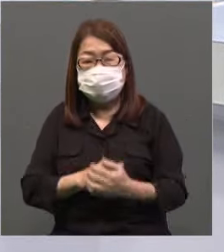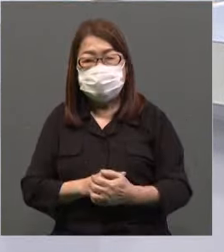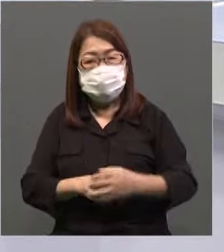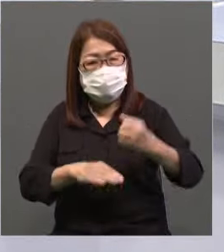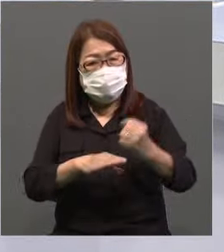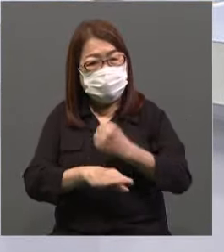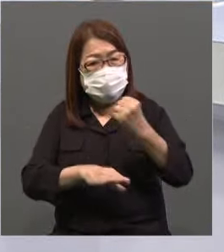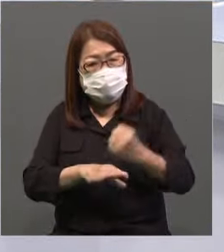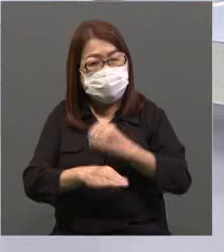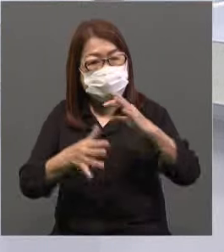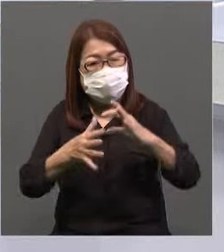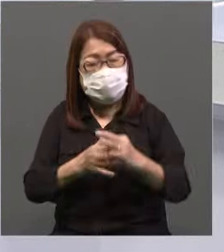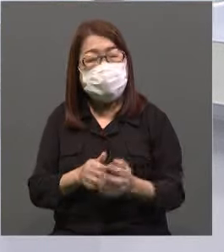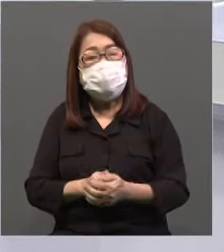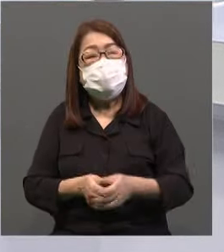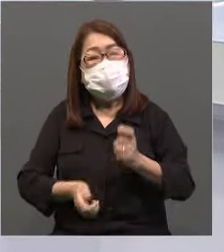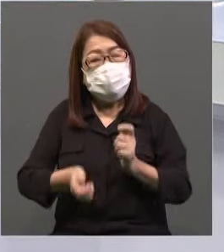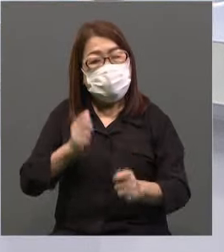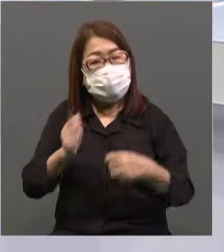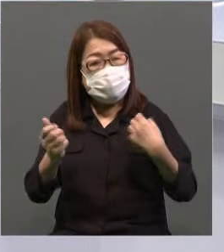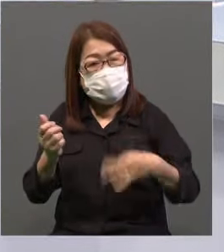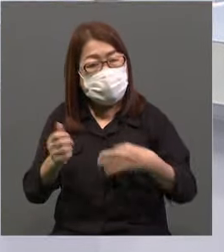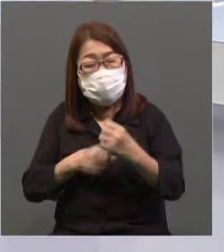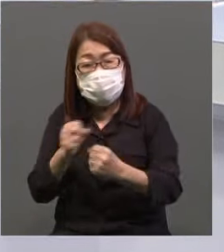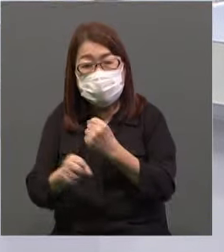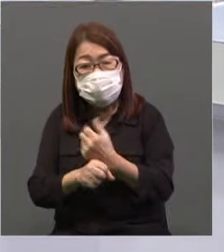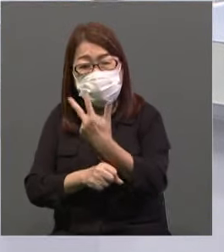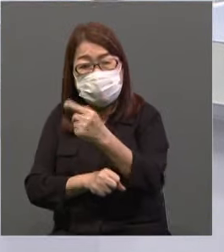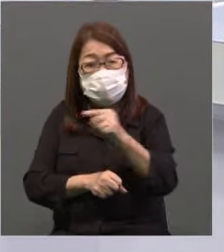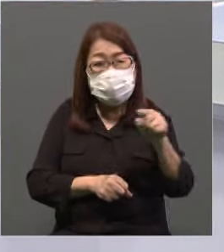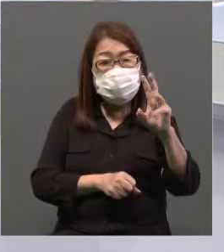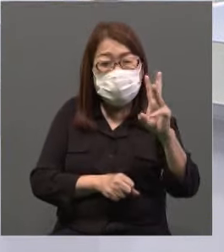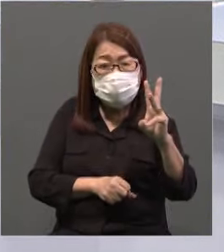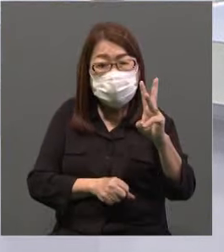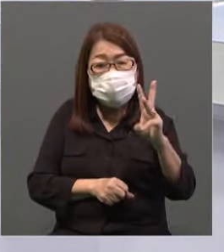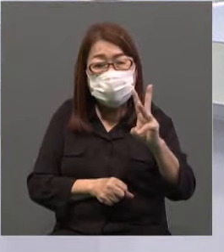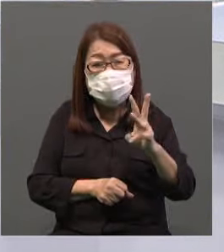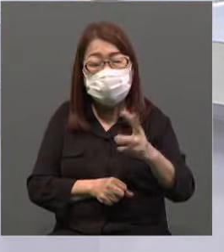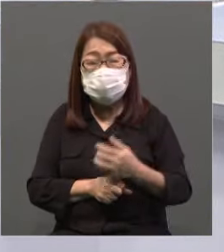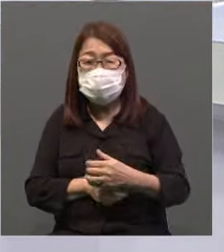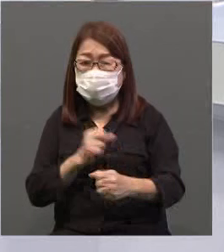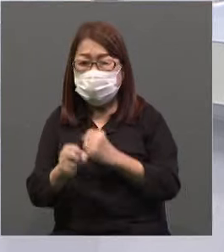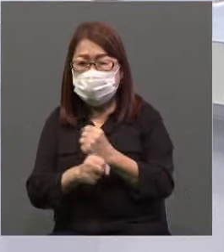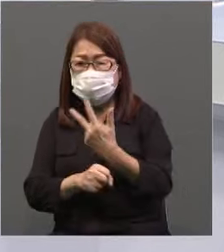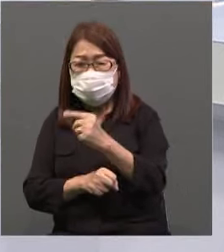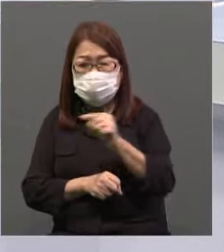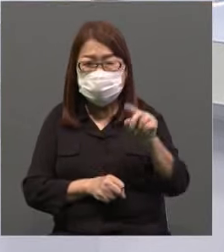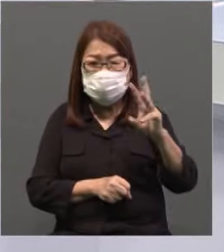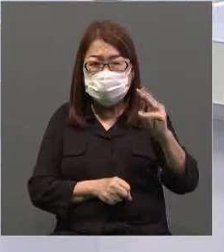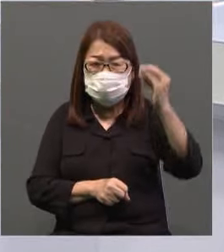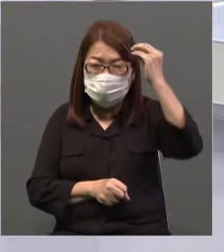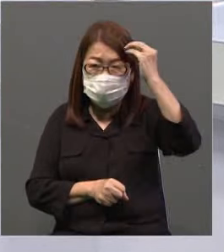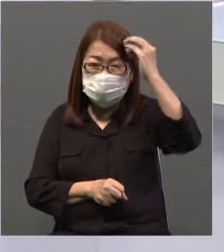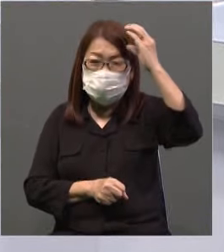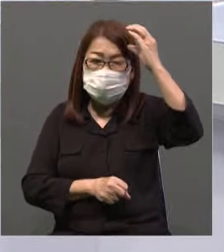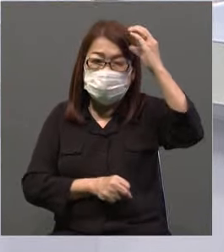านดนตรีโดยเฉพาะในกลุ่มเด็กเล็กนะครับอายุ 3-6 ขวบเท่านั้นนะครับซึ่งตอนนั้นนะเด็กๆสมองและสมองของเขาเนี่ยกำลังเจริญเ